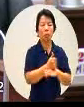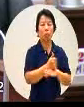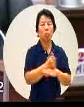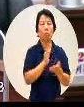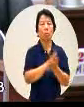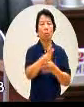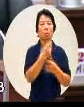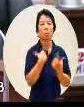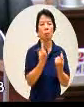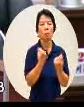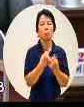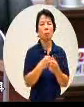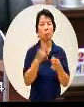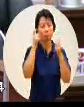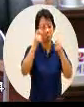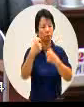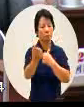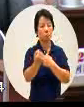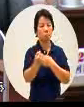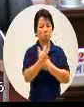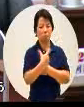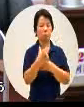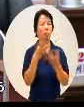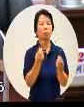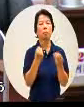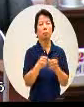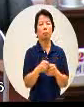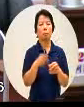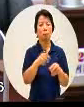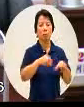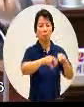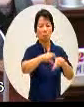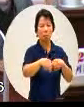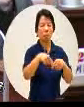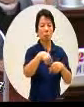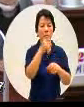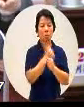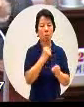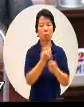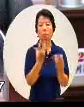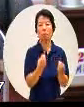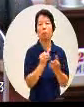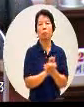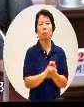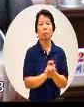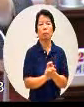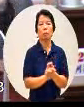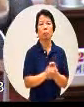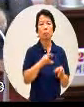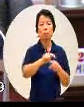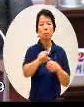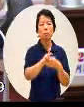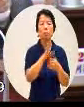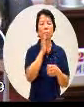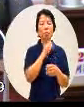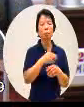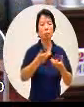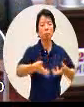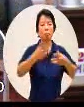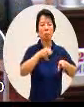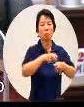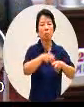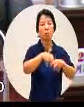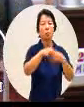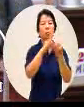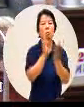他有要超越高雄他沒有要超越高雄他連一條都不做他只做一條那一條還是什麼?還是輕軌高價